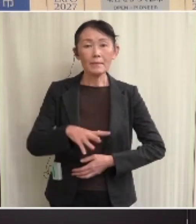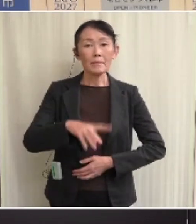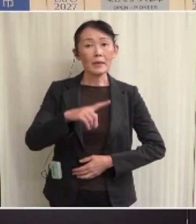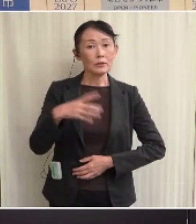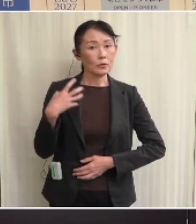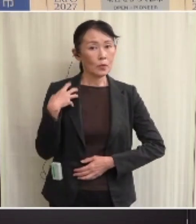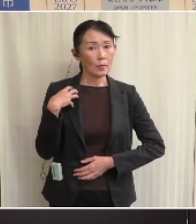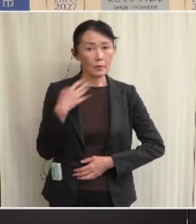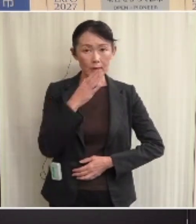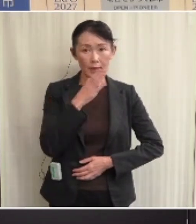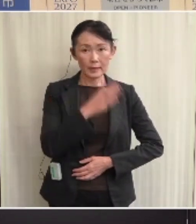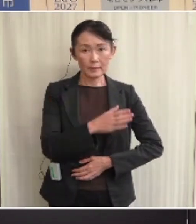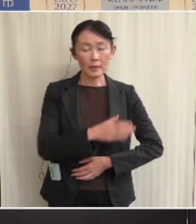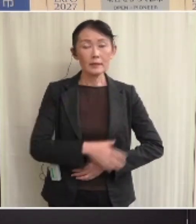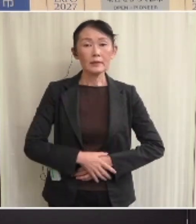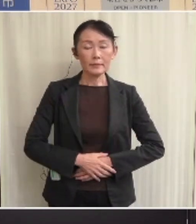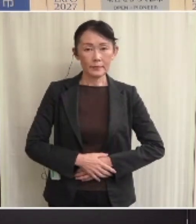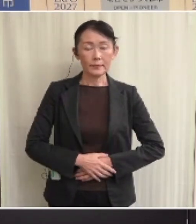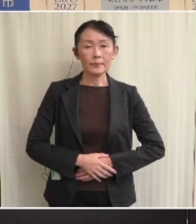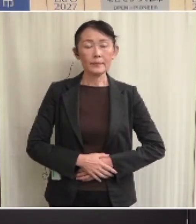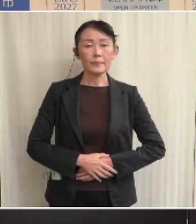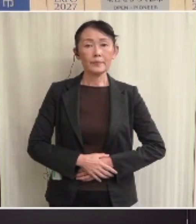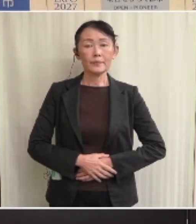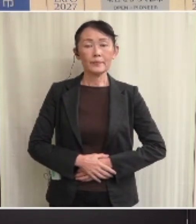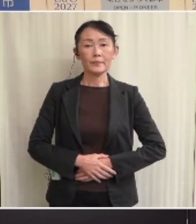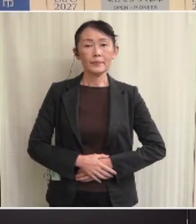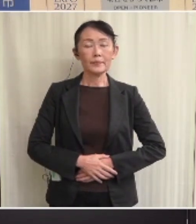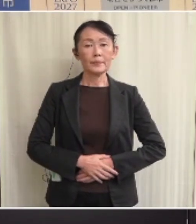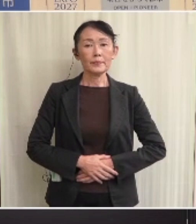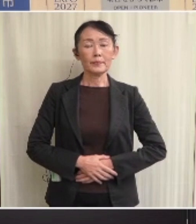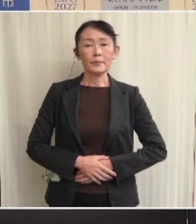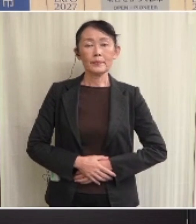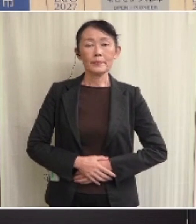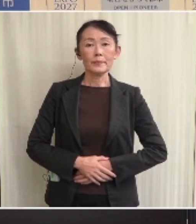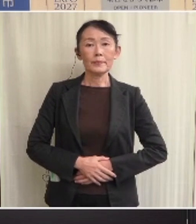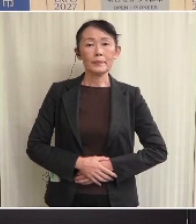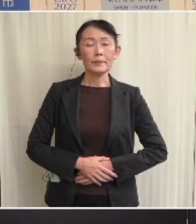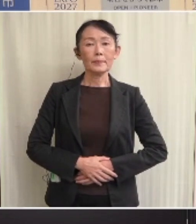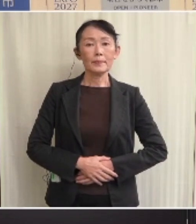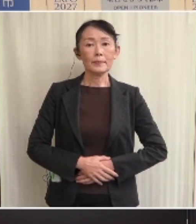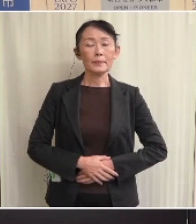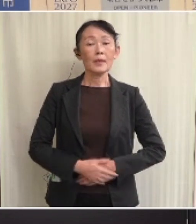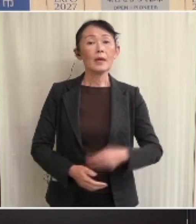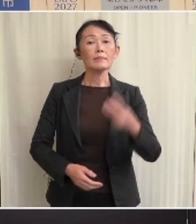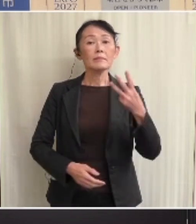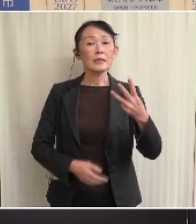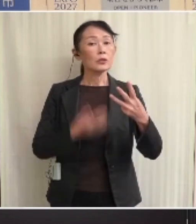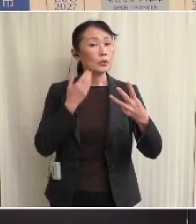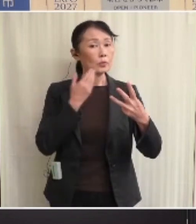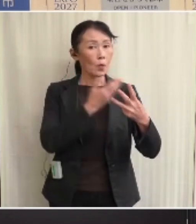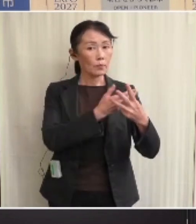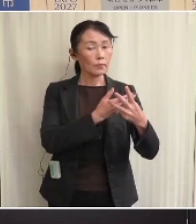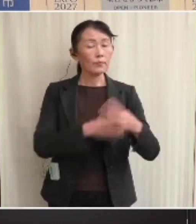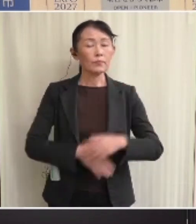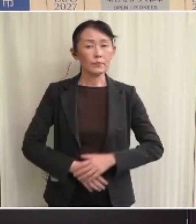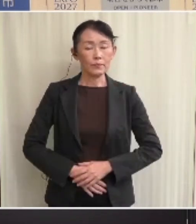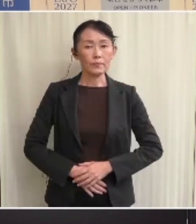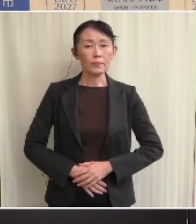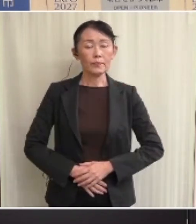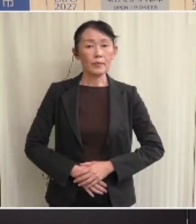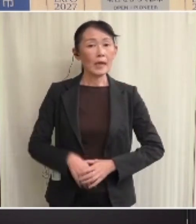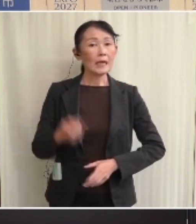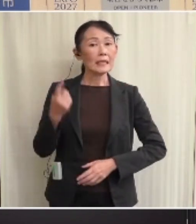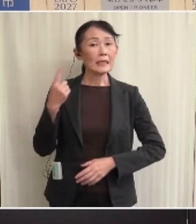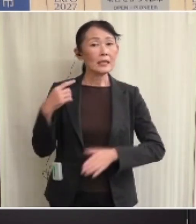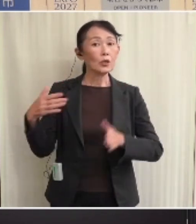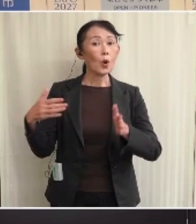します。 幹事社神奈川新聞です。私からすみません、まず3問で、 はい、 1点が昨